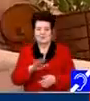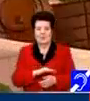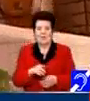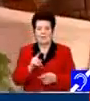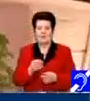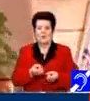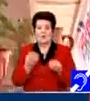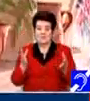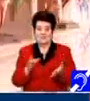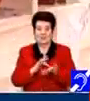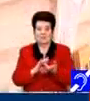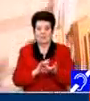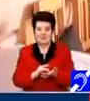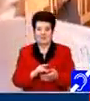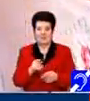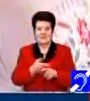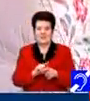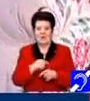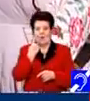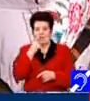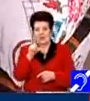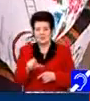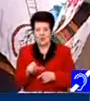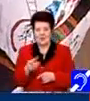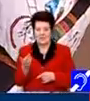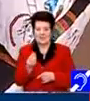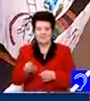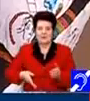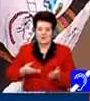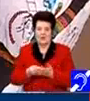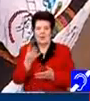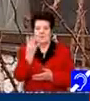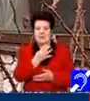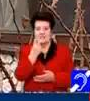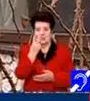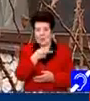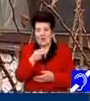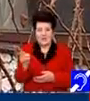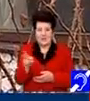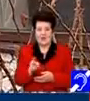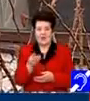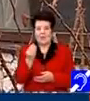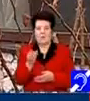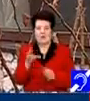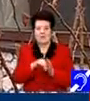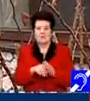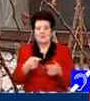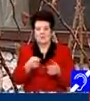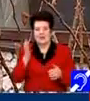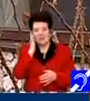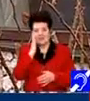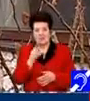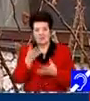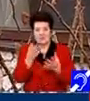Pentru o zi petrecută la pensiunea Villa Rose, o persoană trebuie să scoată din buzunar 42 de euro. Prețul include cazarea și 3 mese